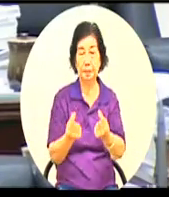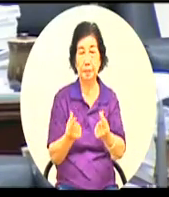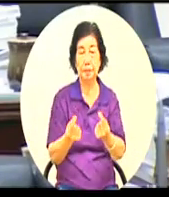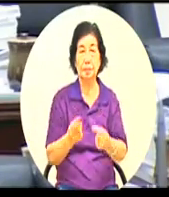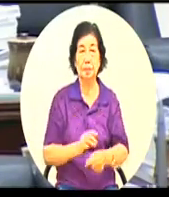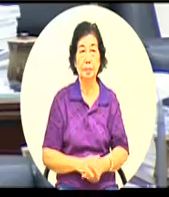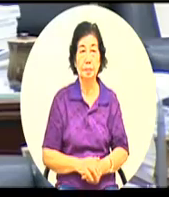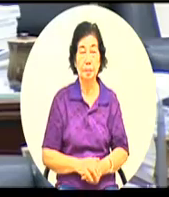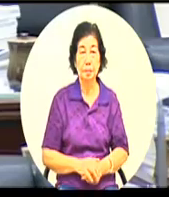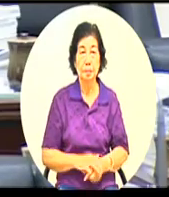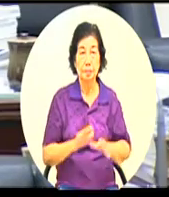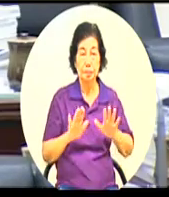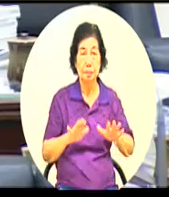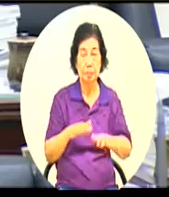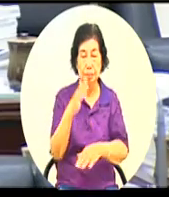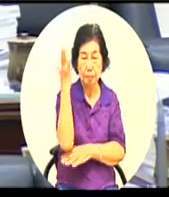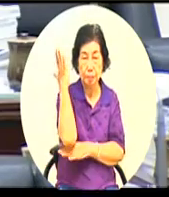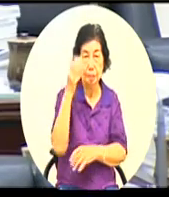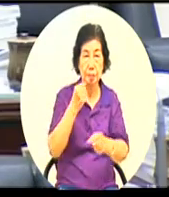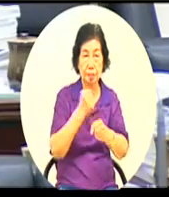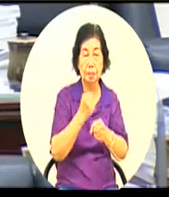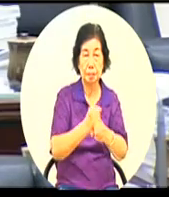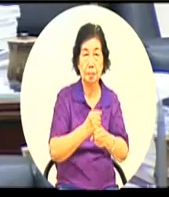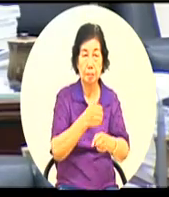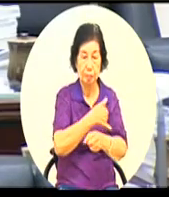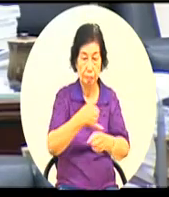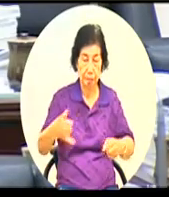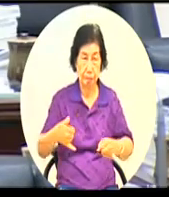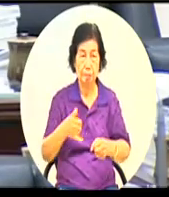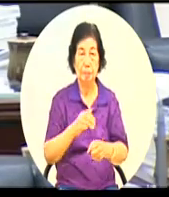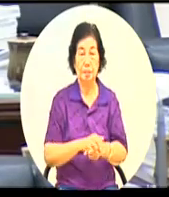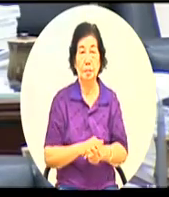所有即嘛伫市政府食头路公务人员，